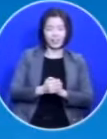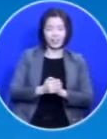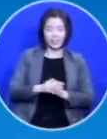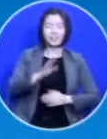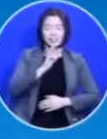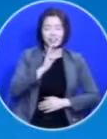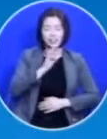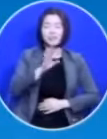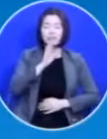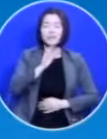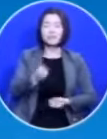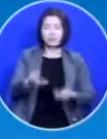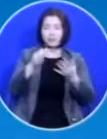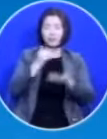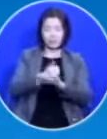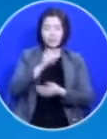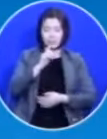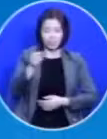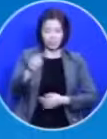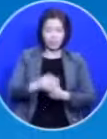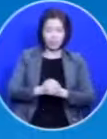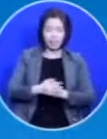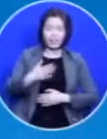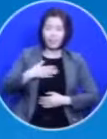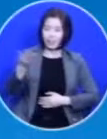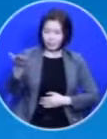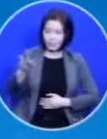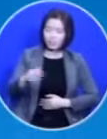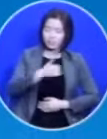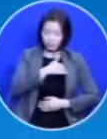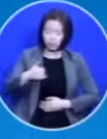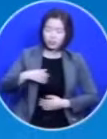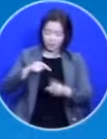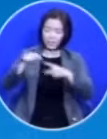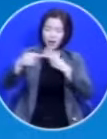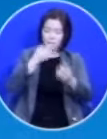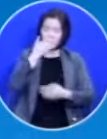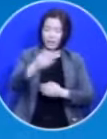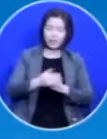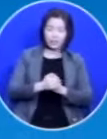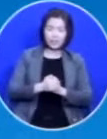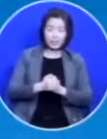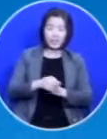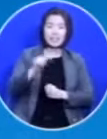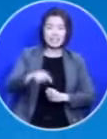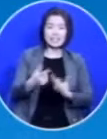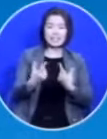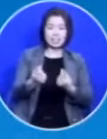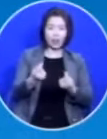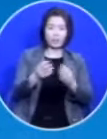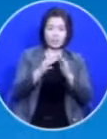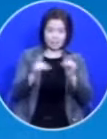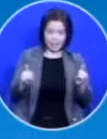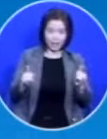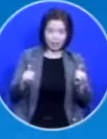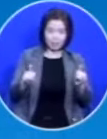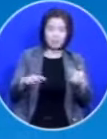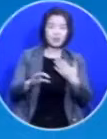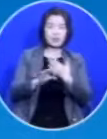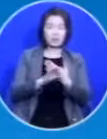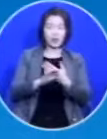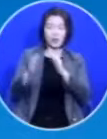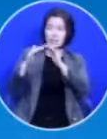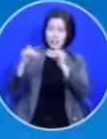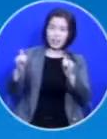그래 그럽시다 내가 당신을 충분히 이해할 수 있겠습니다 이런 사람이어야